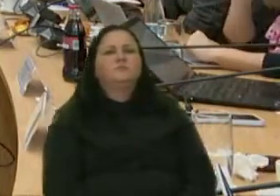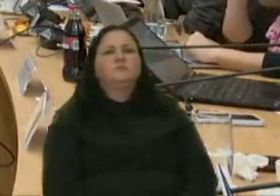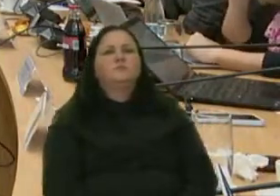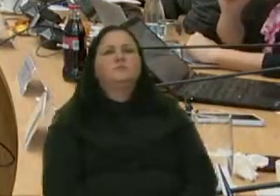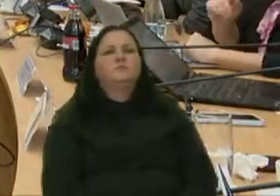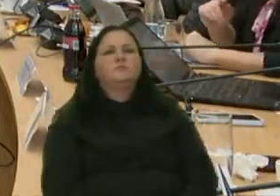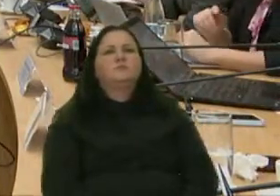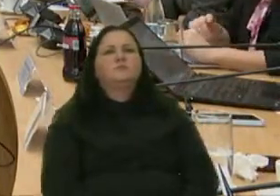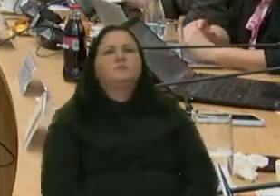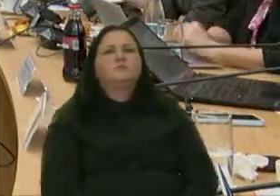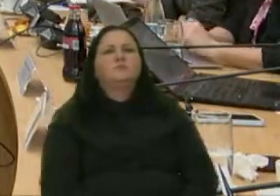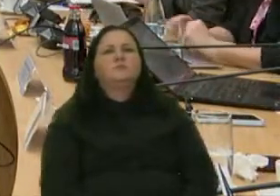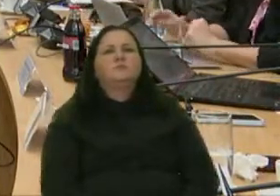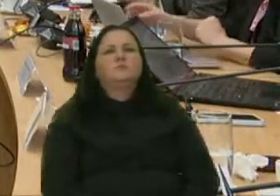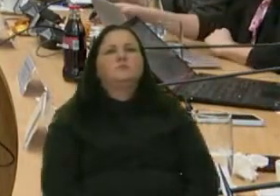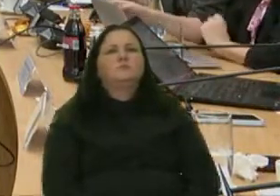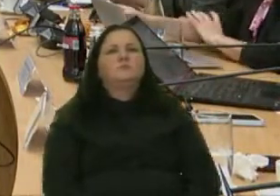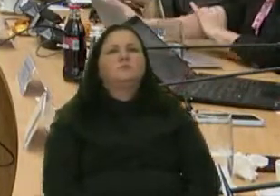vot